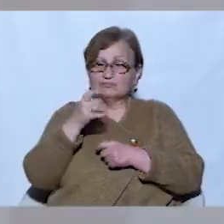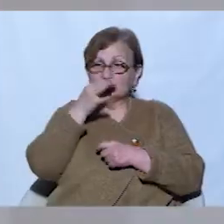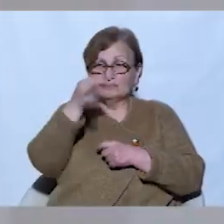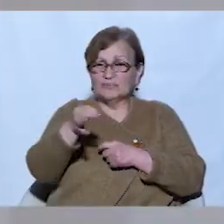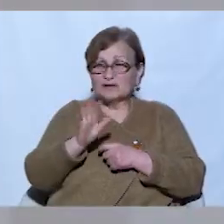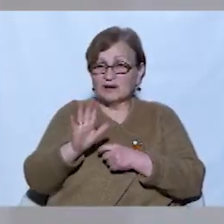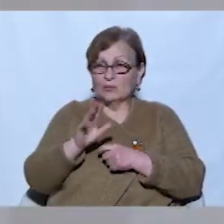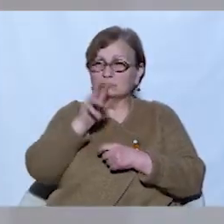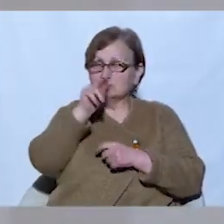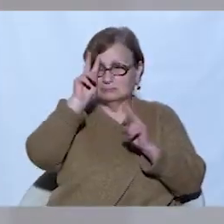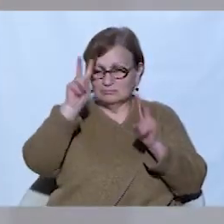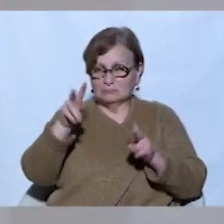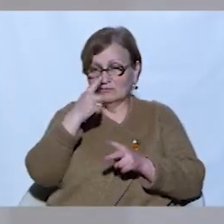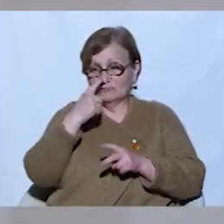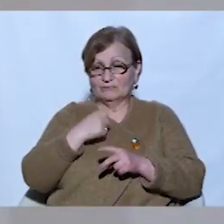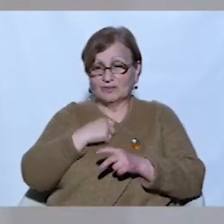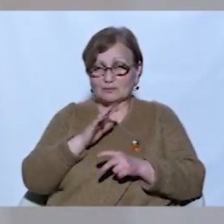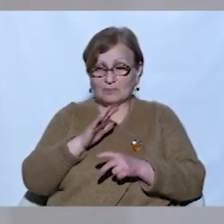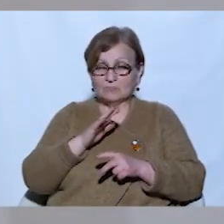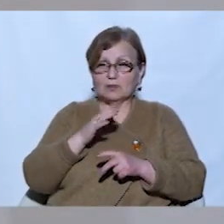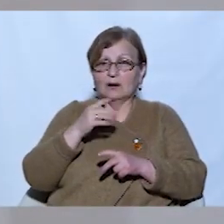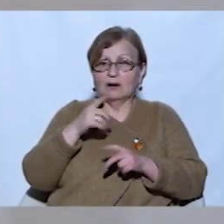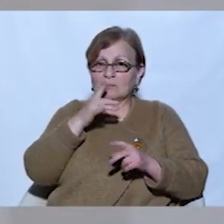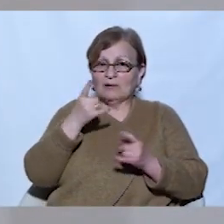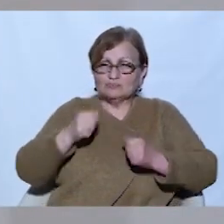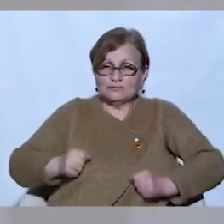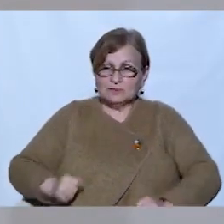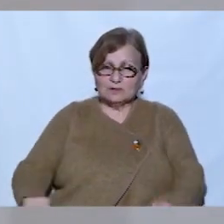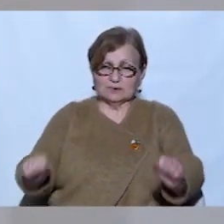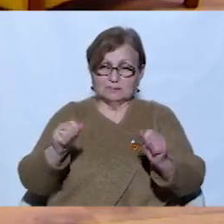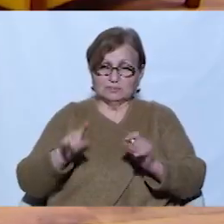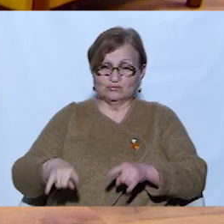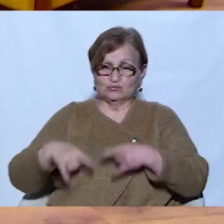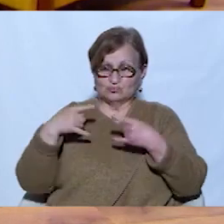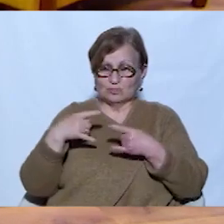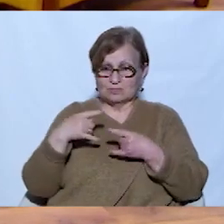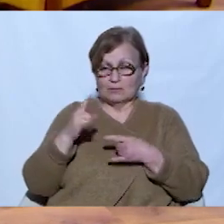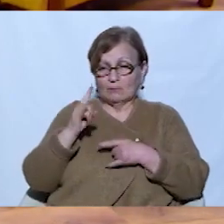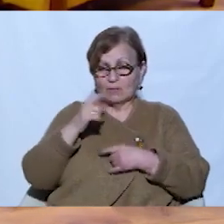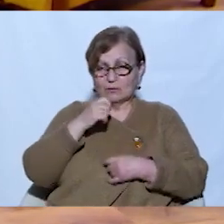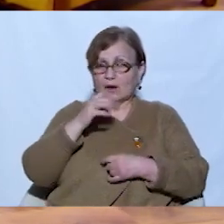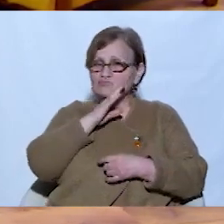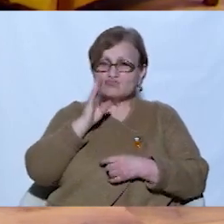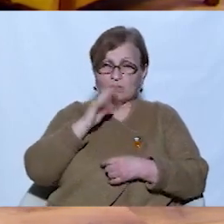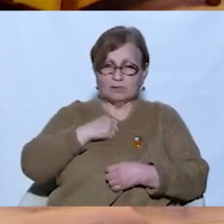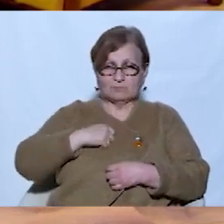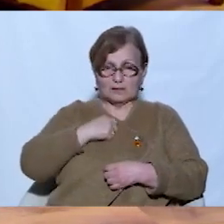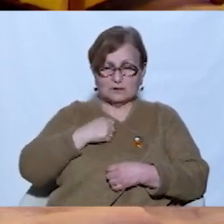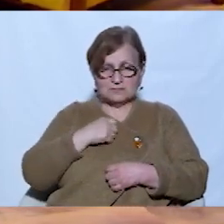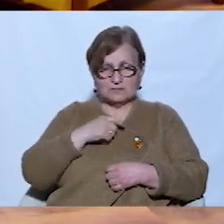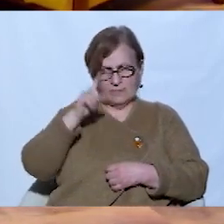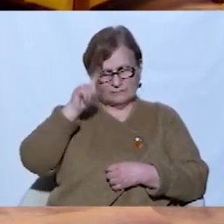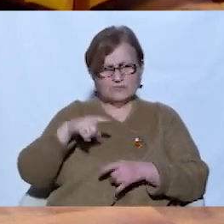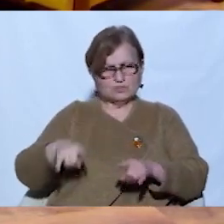ვერ მეტყველებს და მე ვერ მაგებინებს, რომ ეს შარვალი არ მომწონს. იხდის უბრალოდ ამ შარვალს. მშობელი აბრო კიდე ბრასდება ამაზე, რატო იხდის? იმიტომ რომ ვიცით,